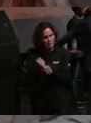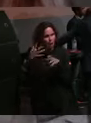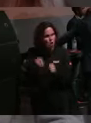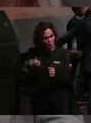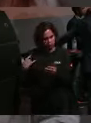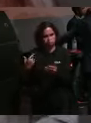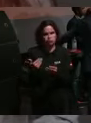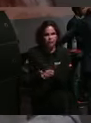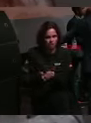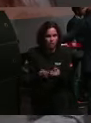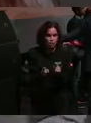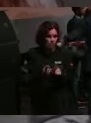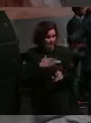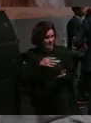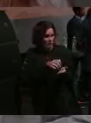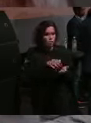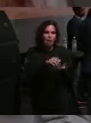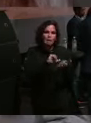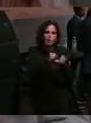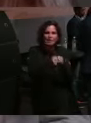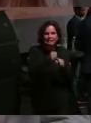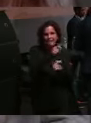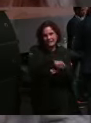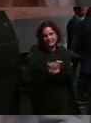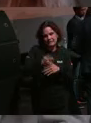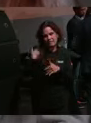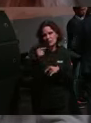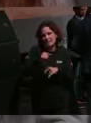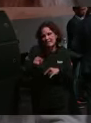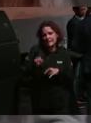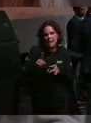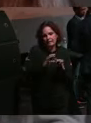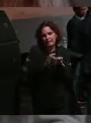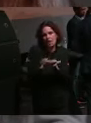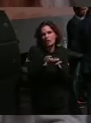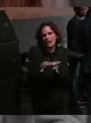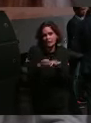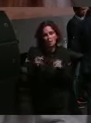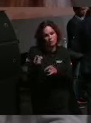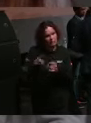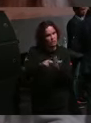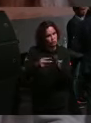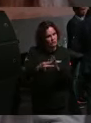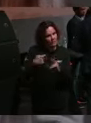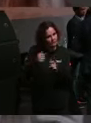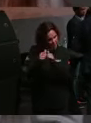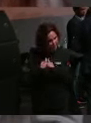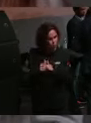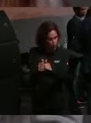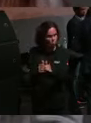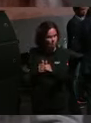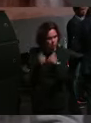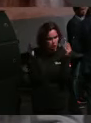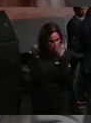inn min lokalpolitiske tilhørighet eller fortid, så kan jeg jo si at det jo et prosjekt jeg har fulgt tett